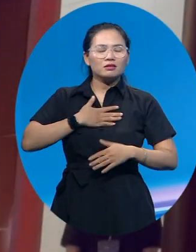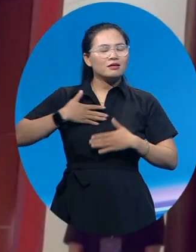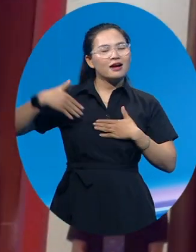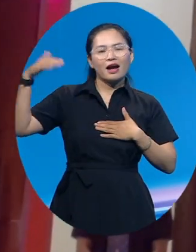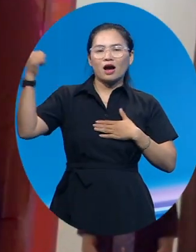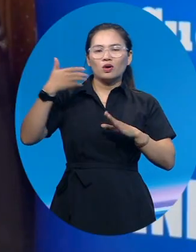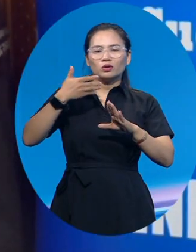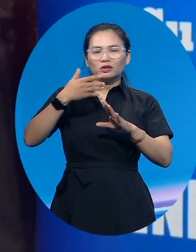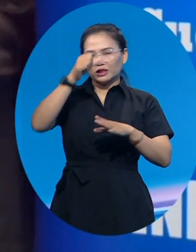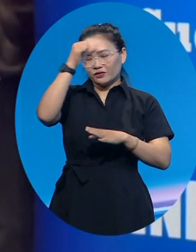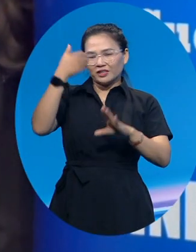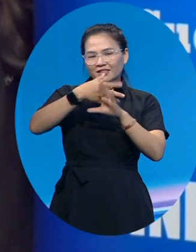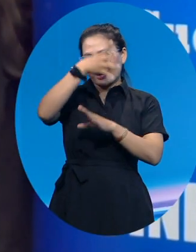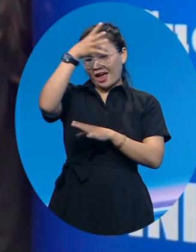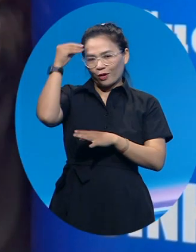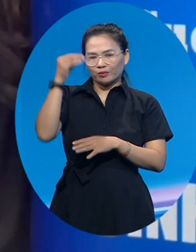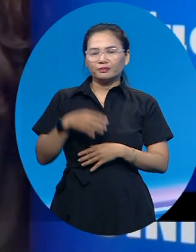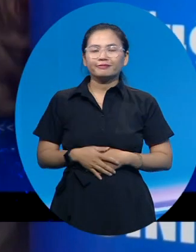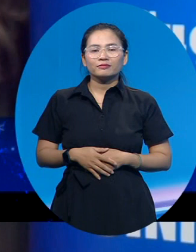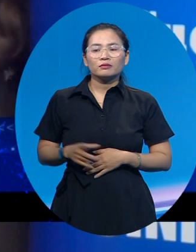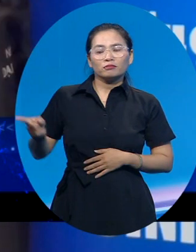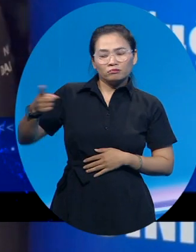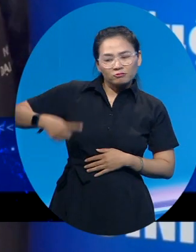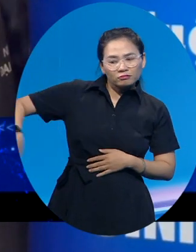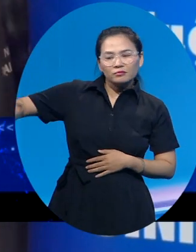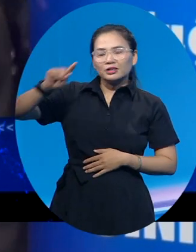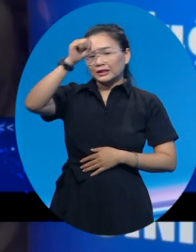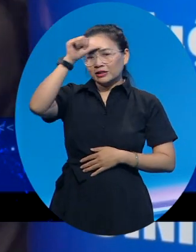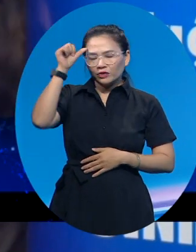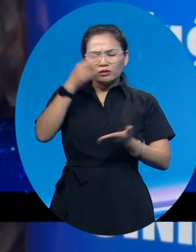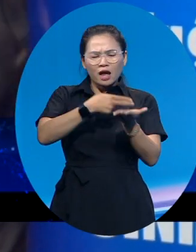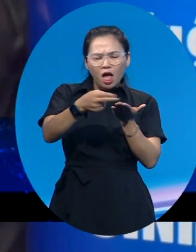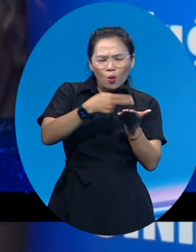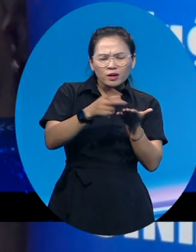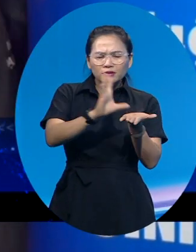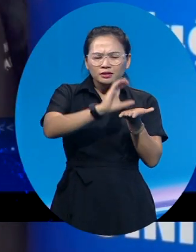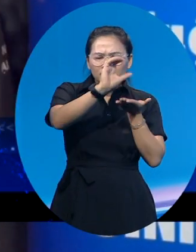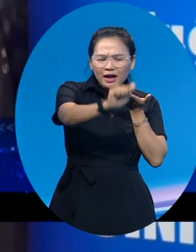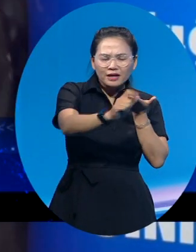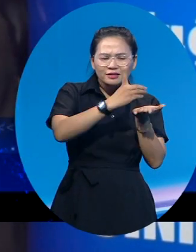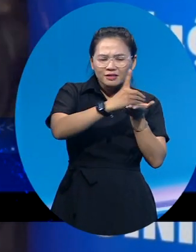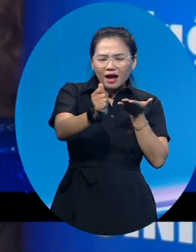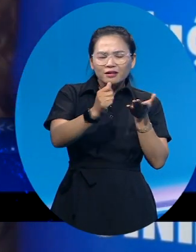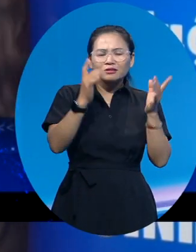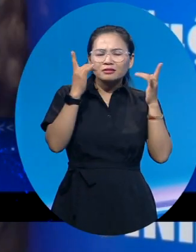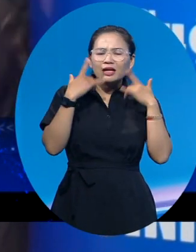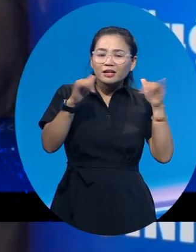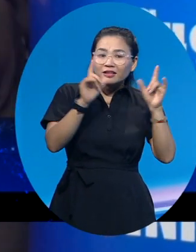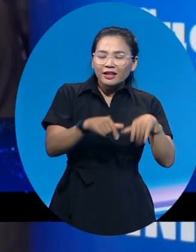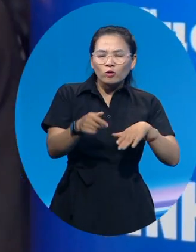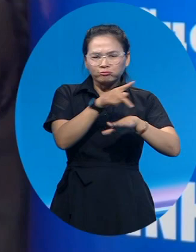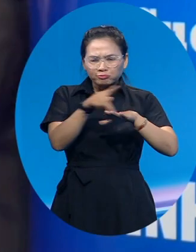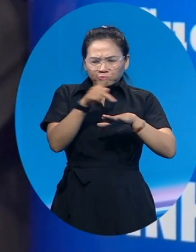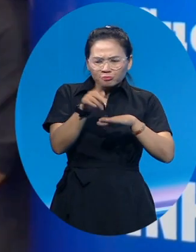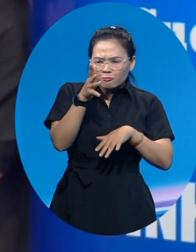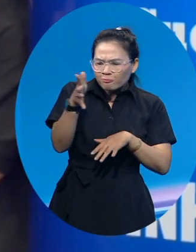thương. Các bạn sinh viên sẽ được xây dựng các kế hoạch liên quan về các dự án thanh niên, từ đó có thể phát triển được các kỹ năng của